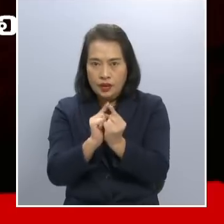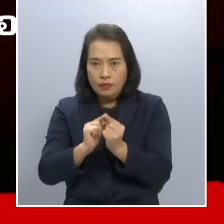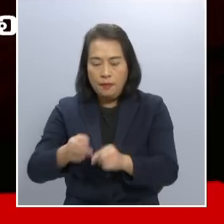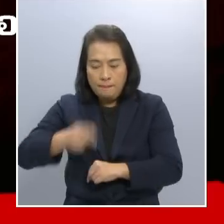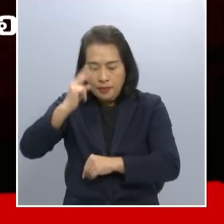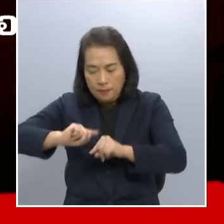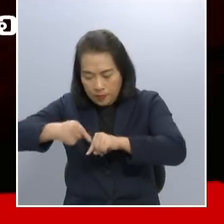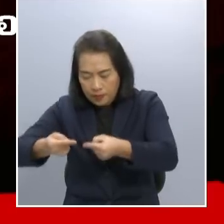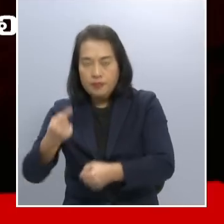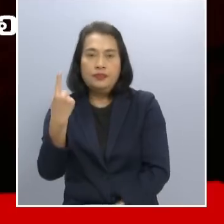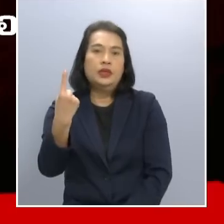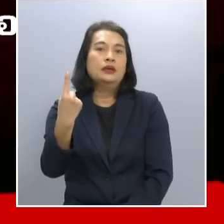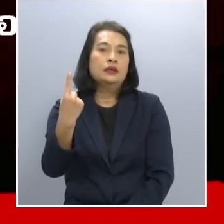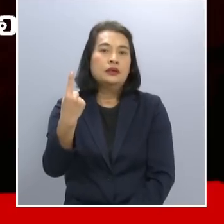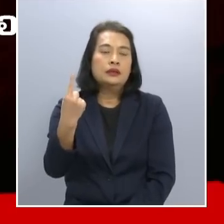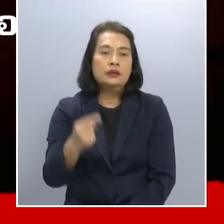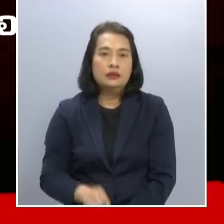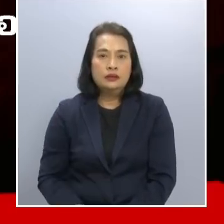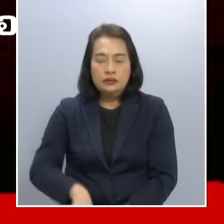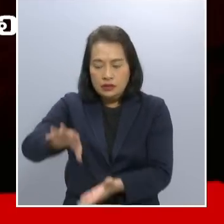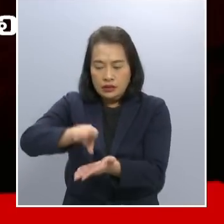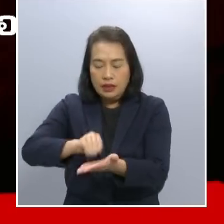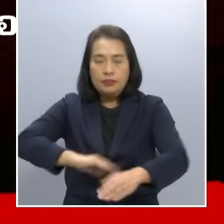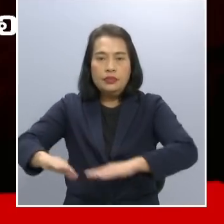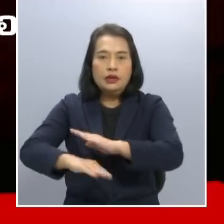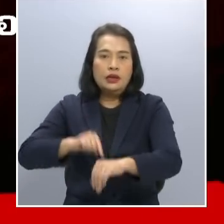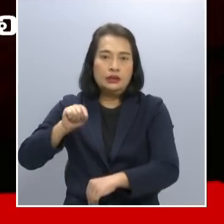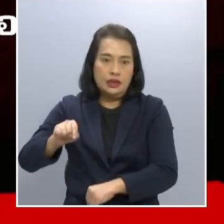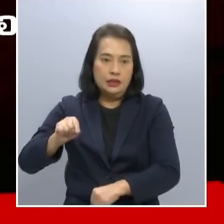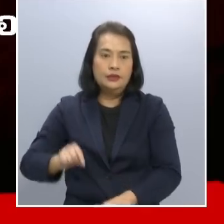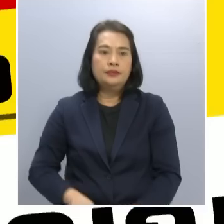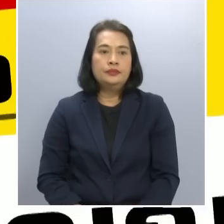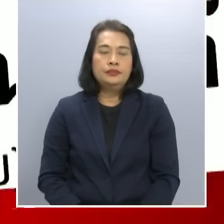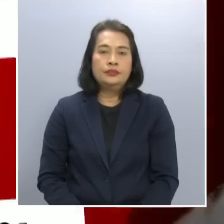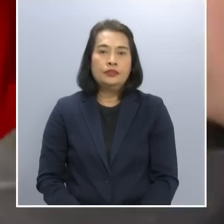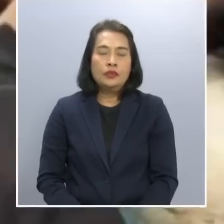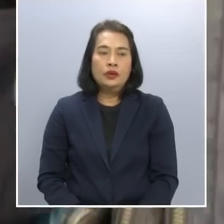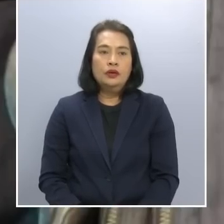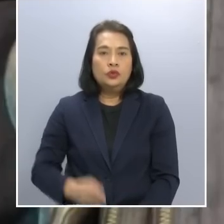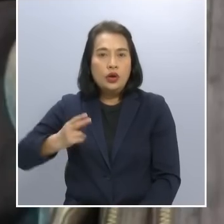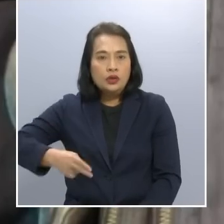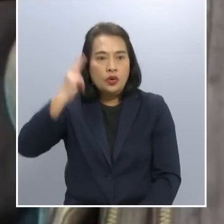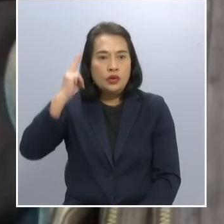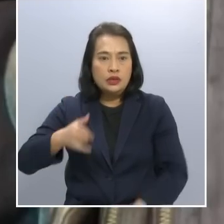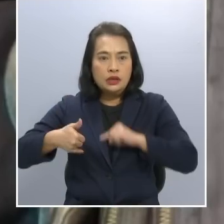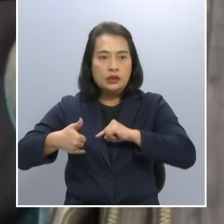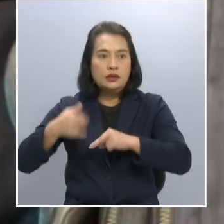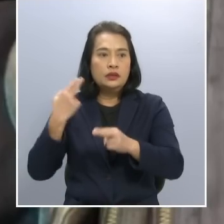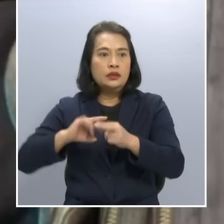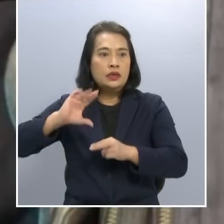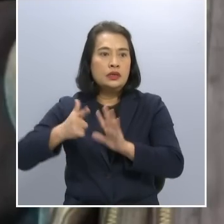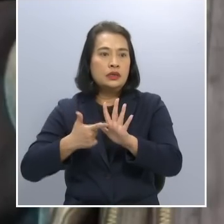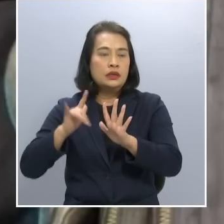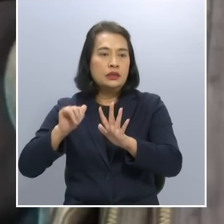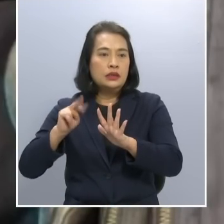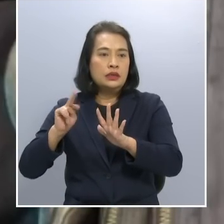ที่เกิดเหตุ1นัดเจ้าหน้าที่เองก็เก็บไว้เป็นหลักฐานนะฮะส่วนผู้ก่อเหตุผู้ชมครับก็คือชาญณรงค์นะฮะอายุ35